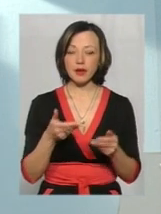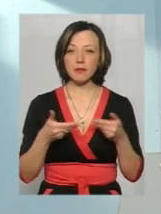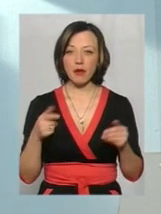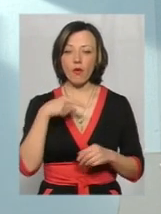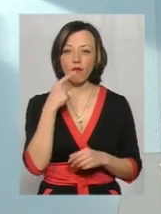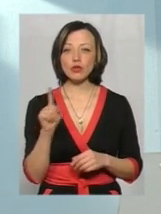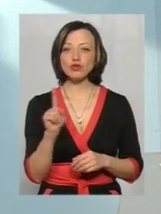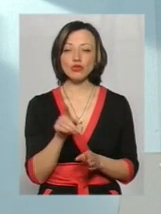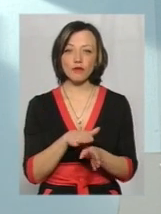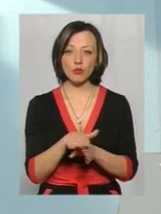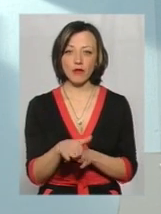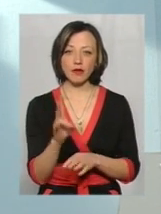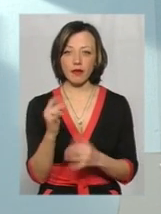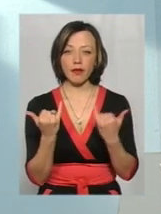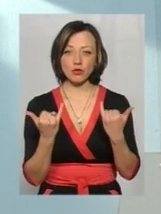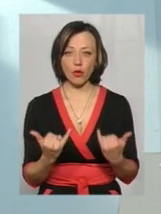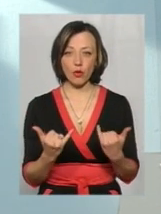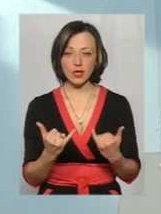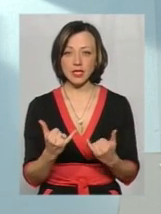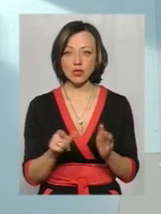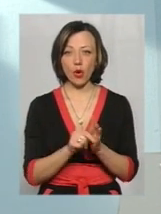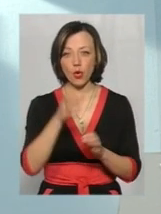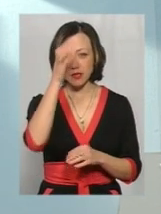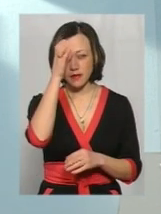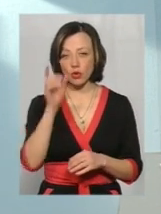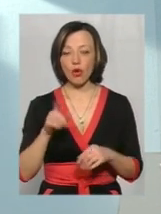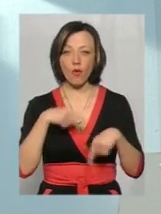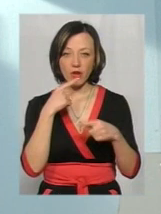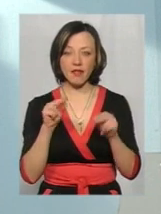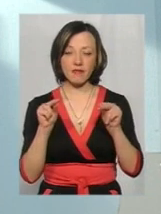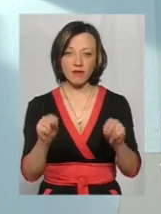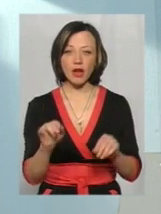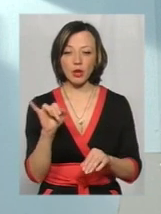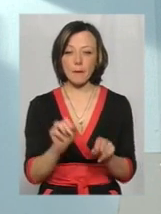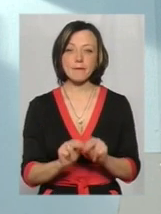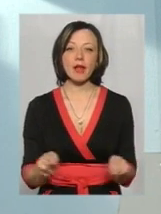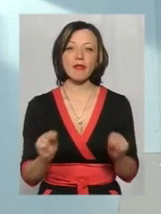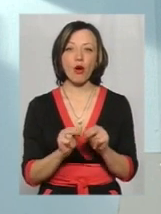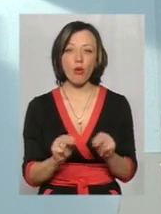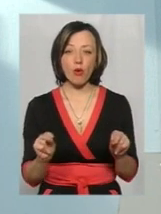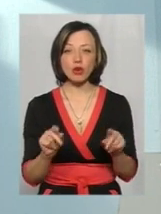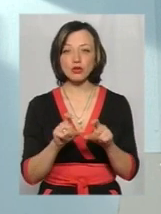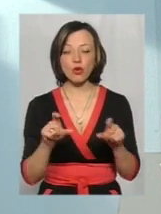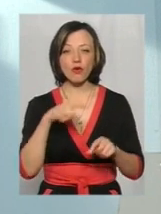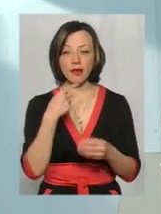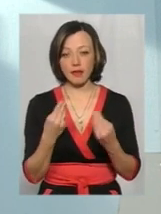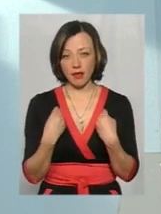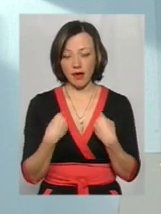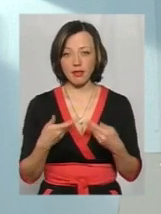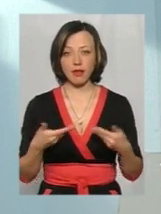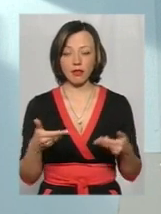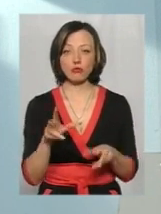те, що відбувається на сьогодні з освітою, говорили відверто. І педагоги Мокрецької школи говорили, що дайте нам